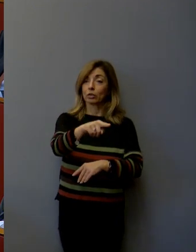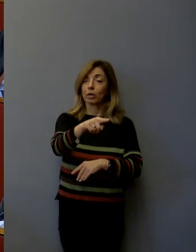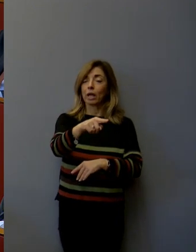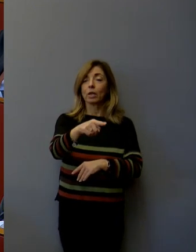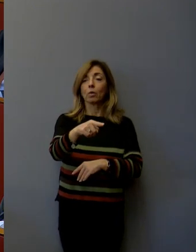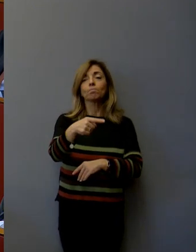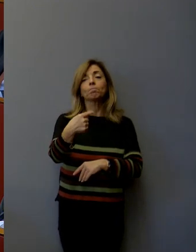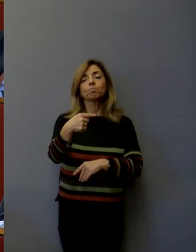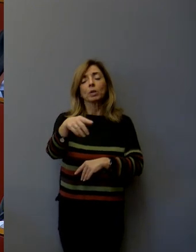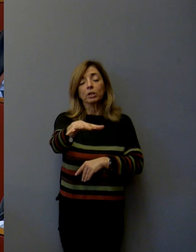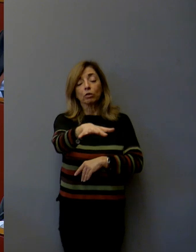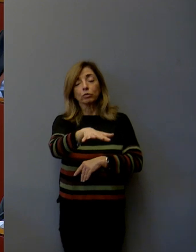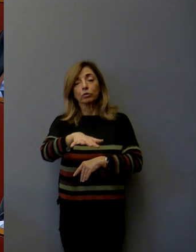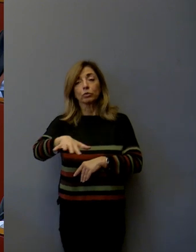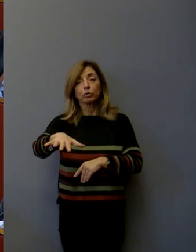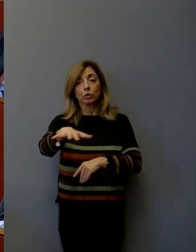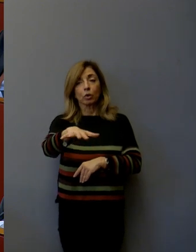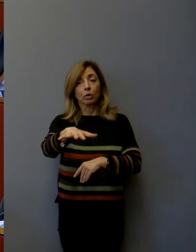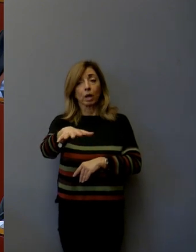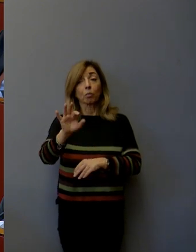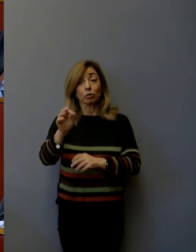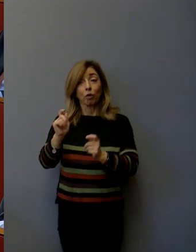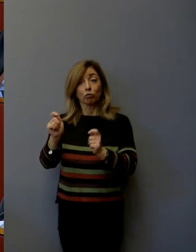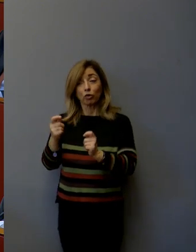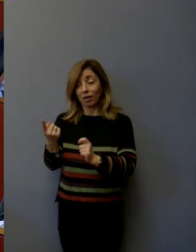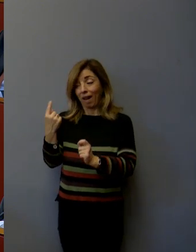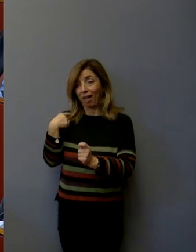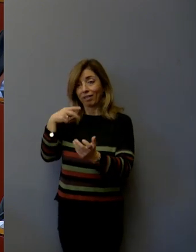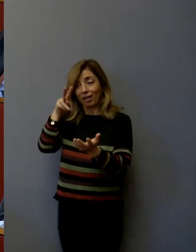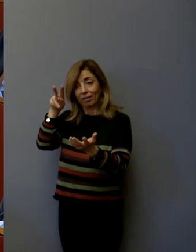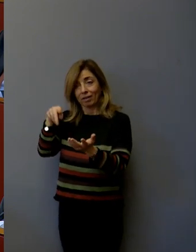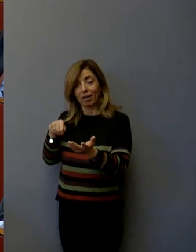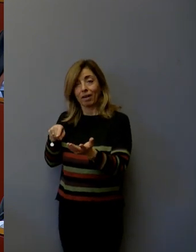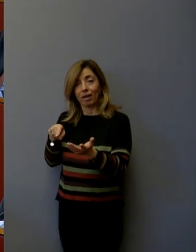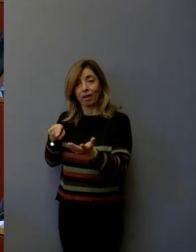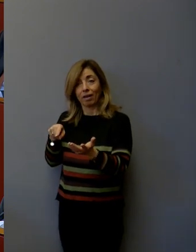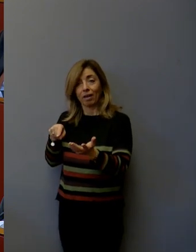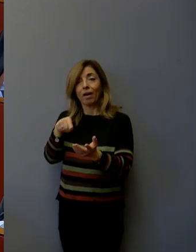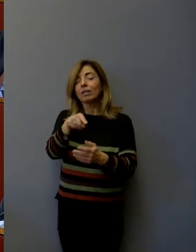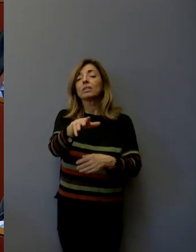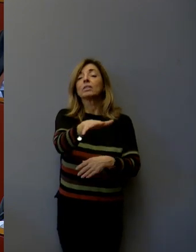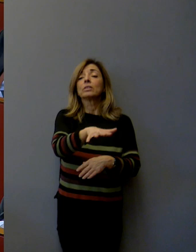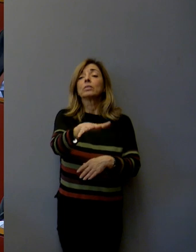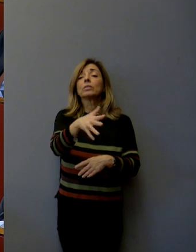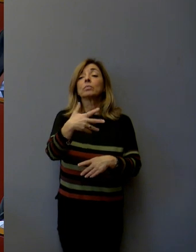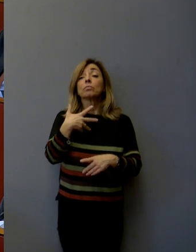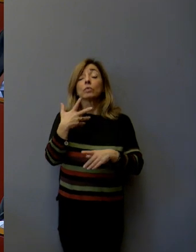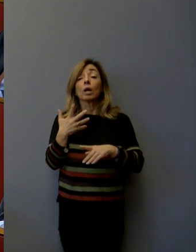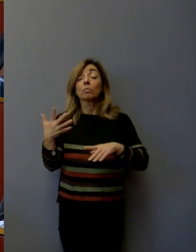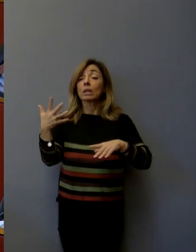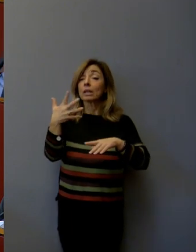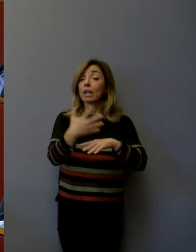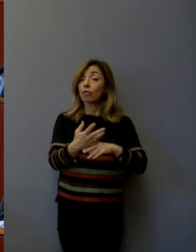in una zona che da quanto ho preso dei giornali non più tardi di ieri sarà oggetto di un grosso intervento economico